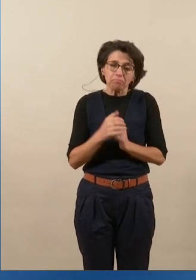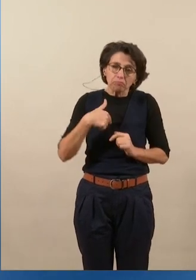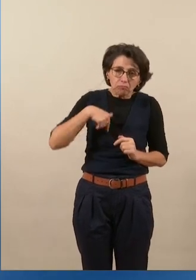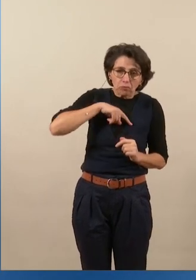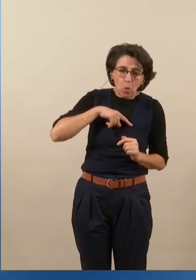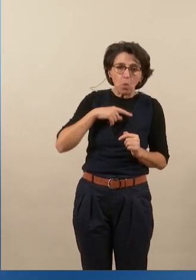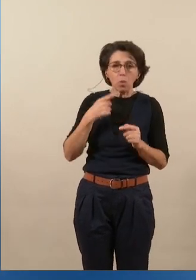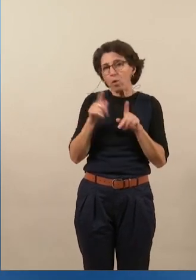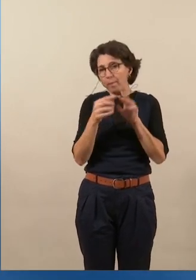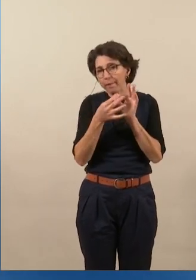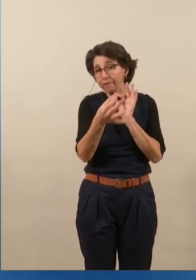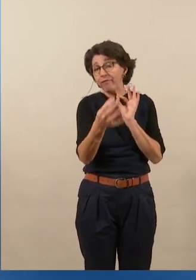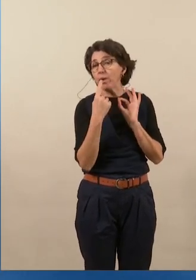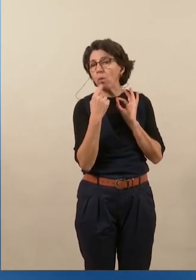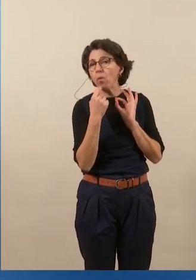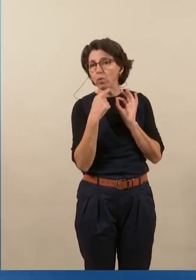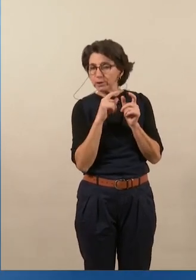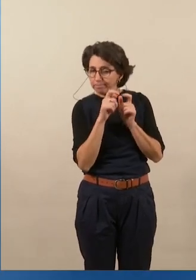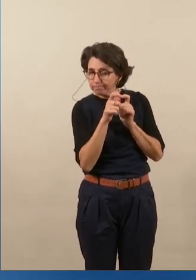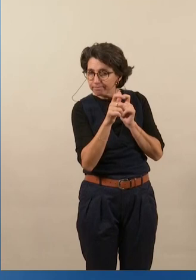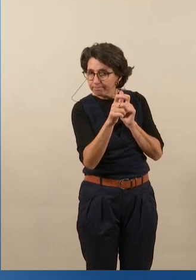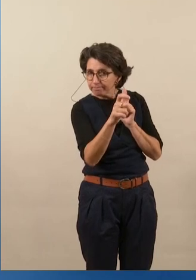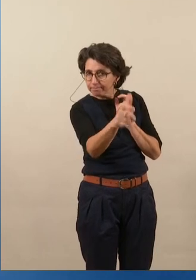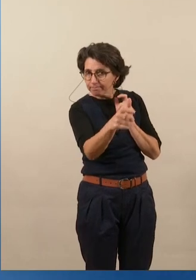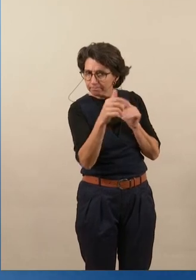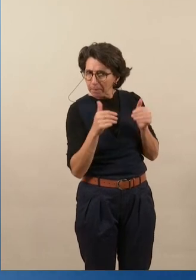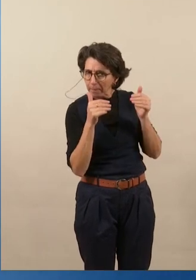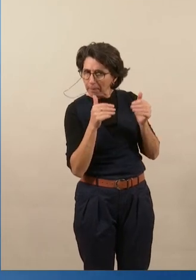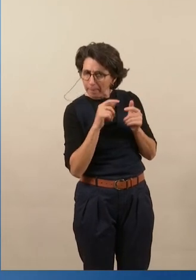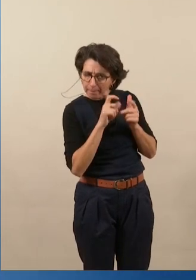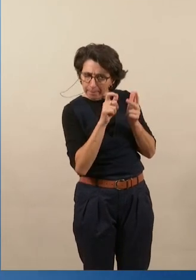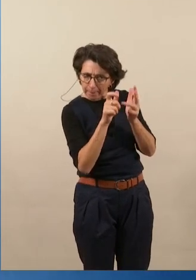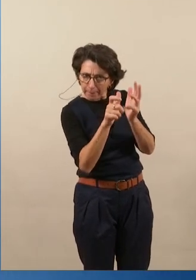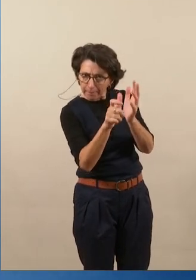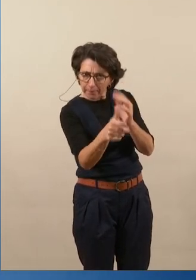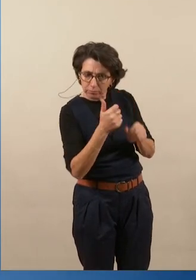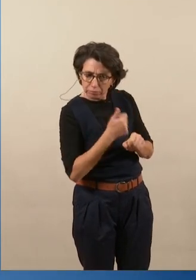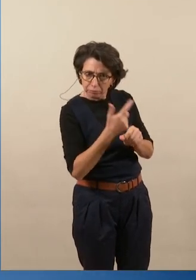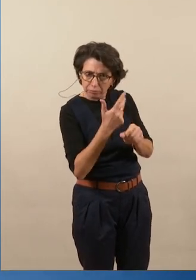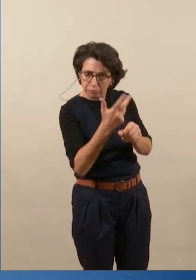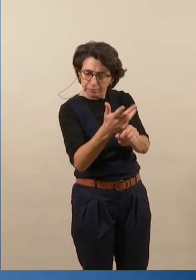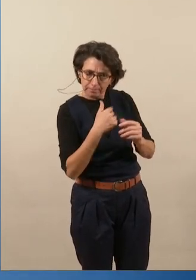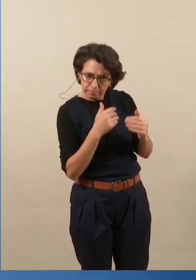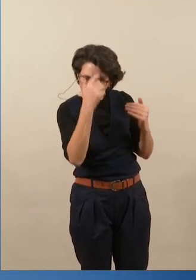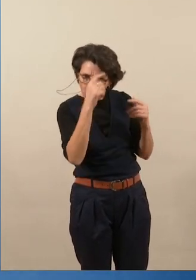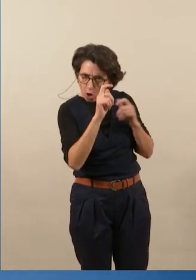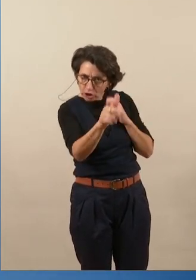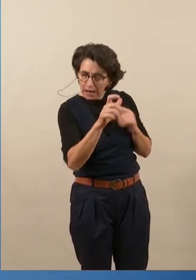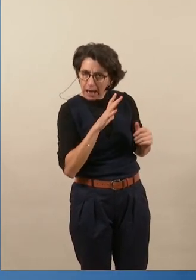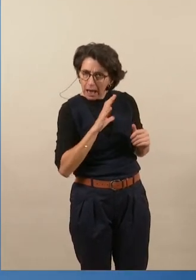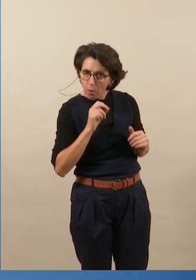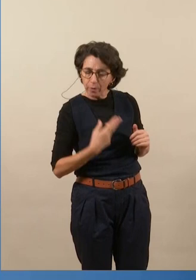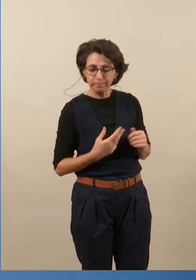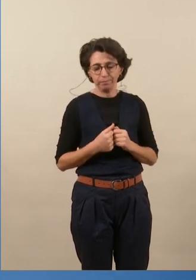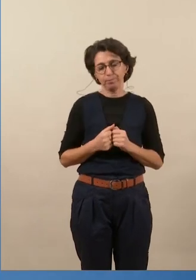rouge espèce de de constante c'est d'essayer de trouver les cohérences d'une année sur l'autre cette année 2023